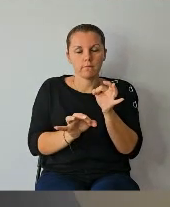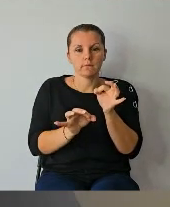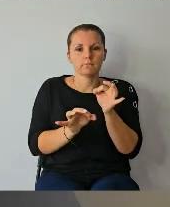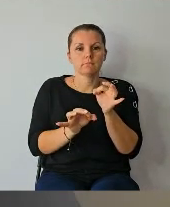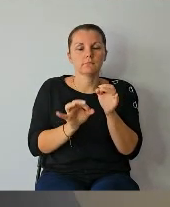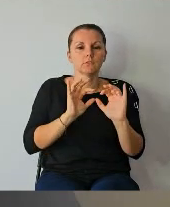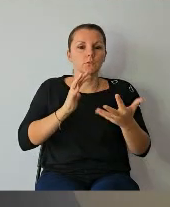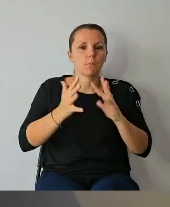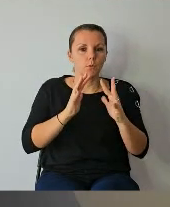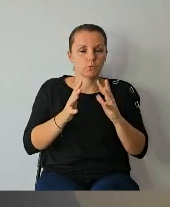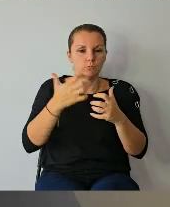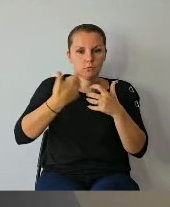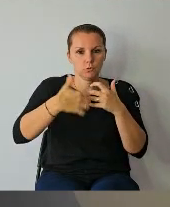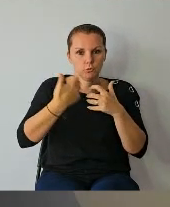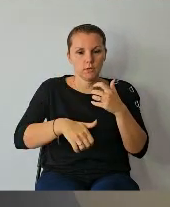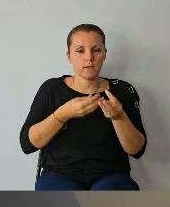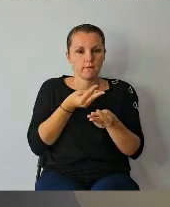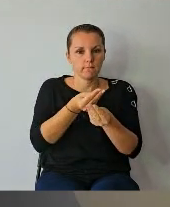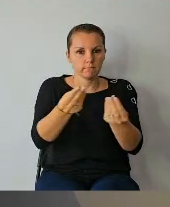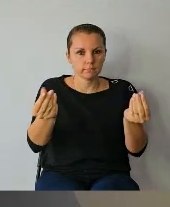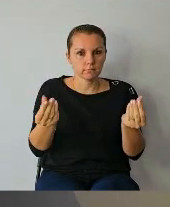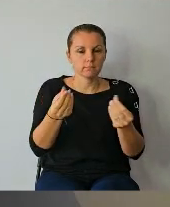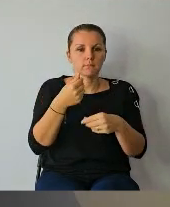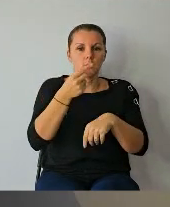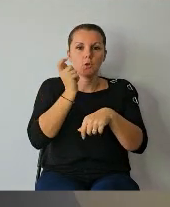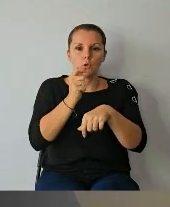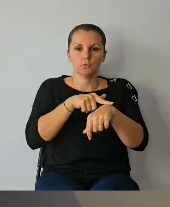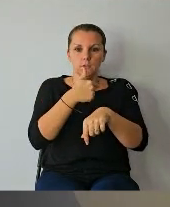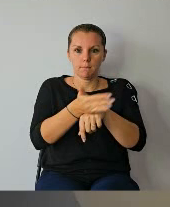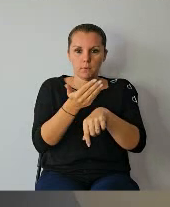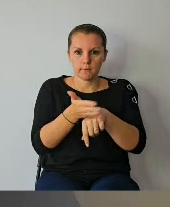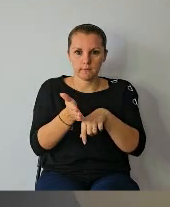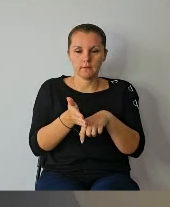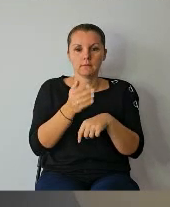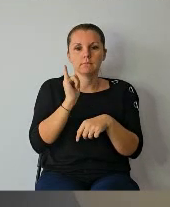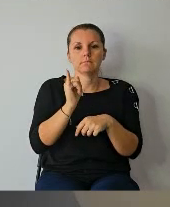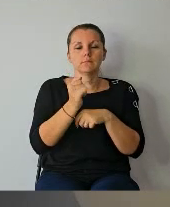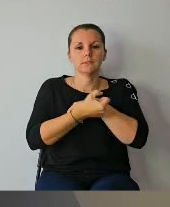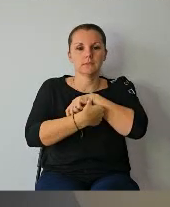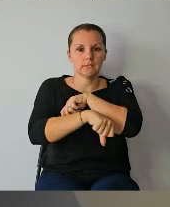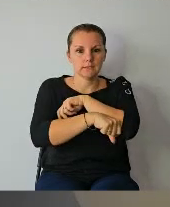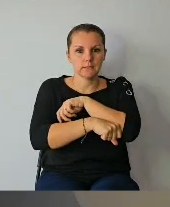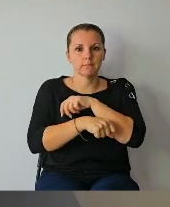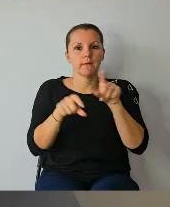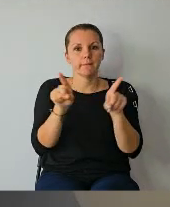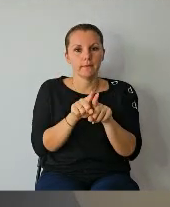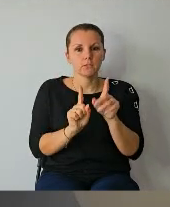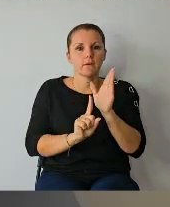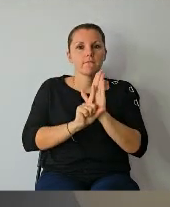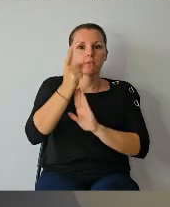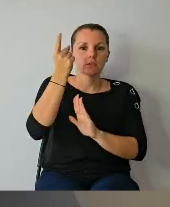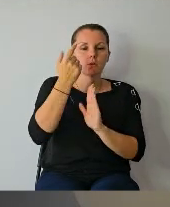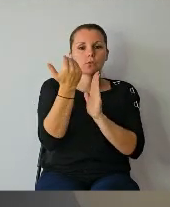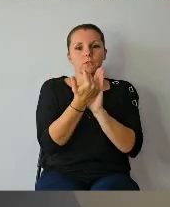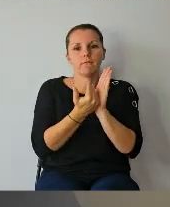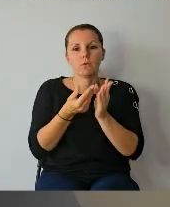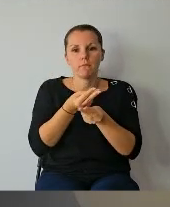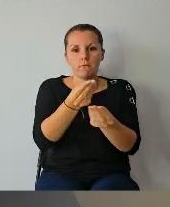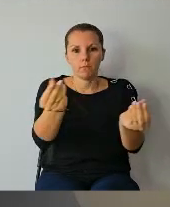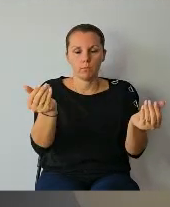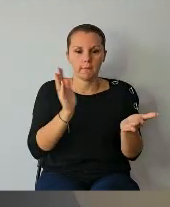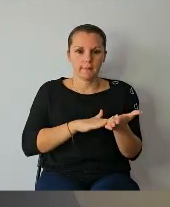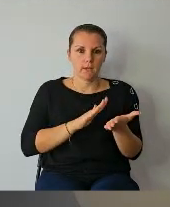szczegółowy sposób obliczania wynagrodzenia za godziny ponadwymiarowe oraz doraźnych zastępstw, a także wysokość i warunki wypłacania